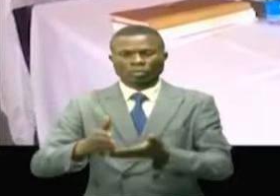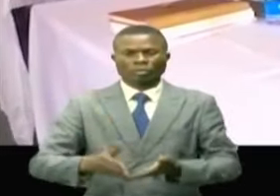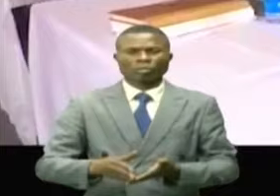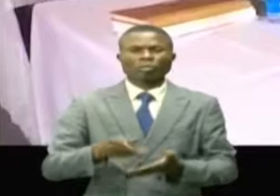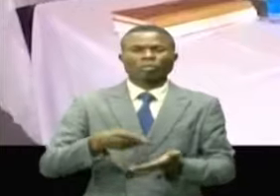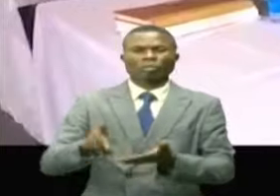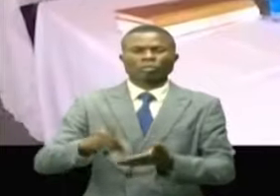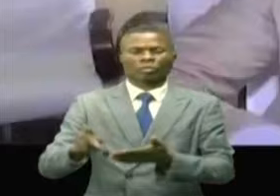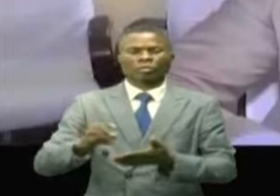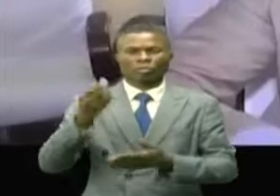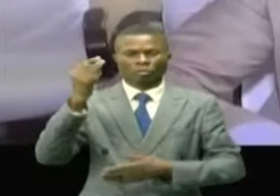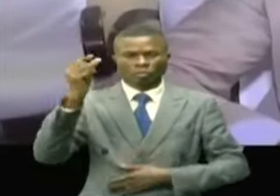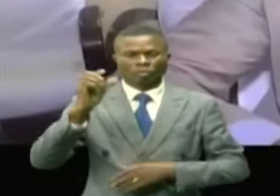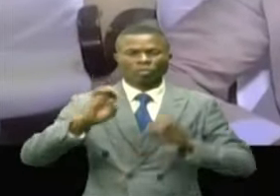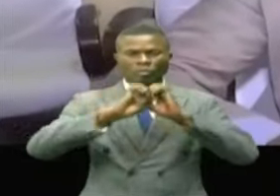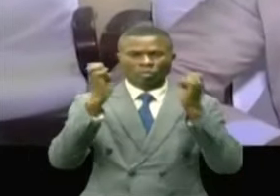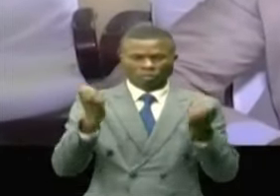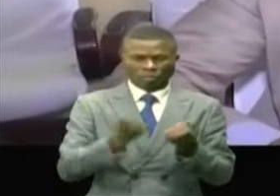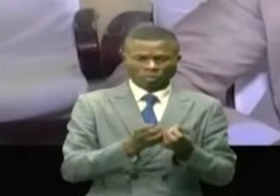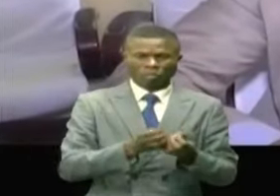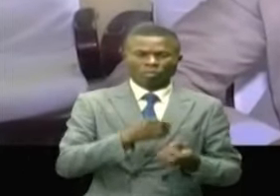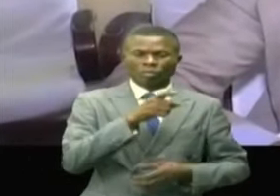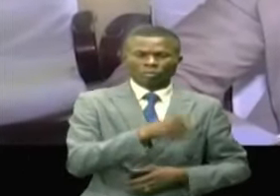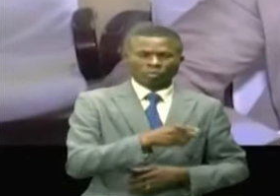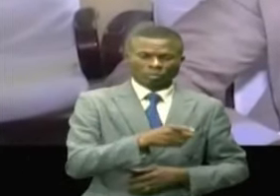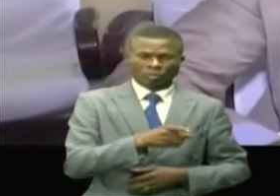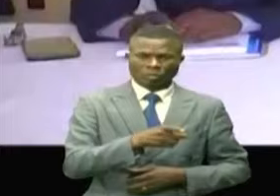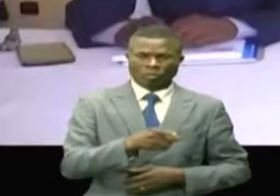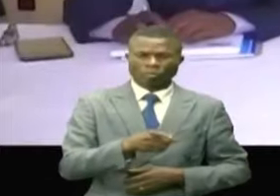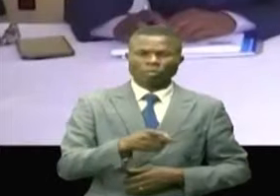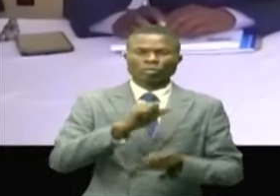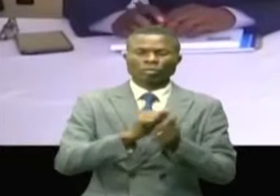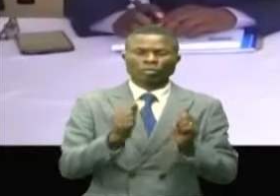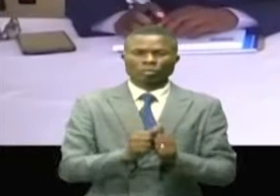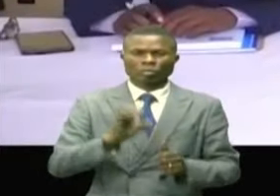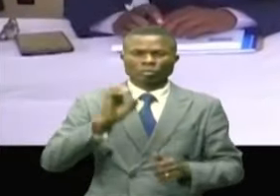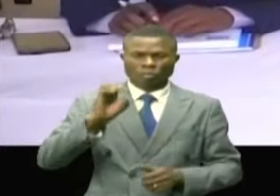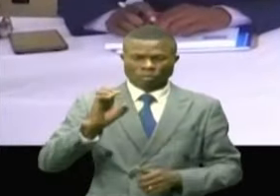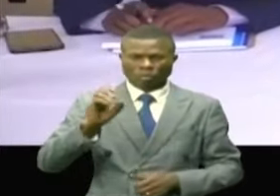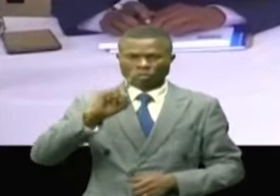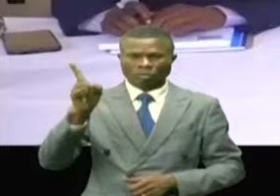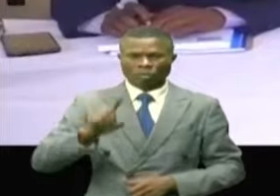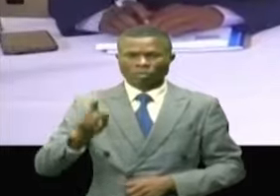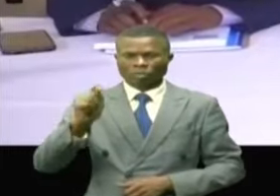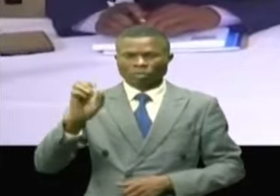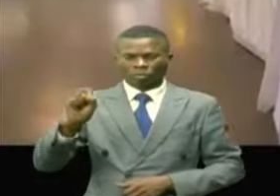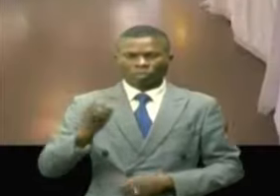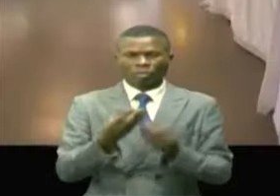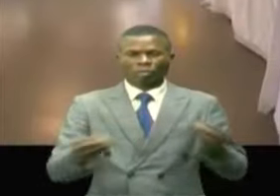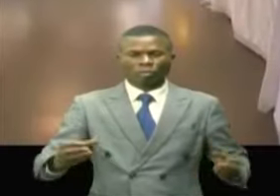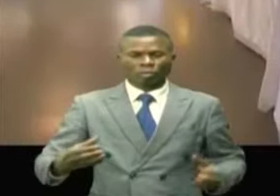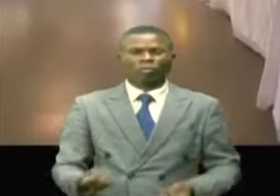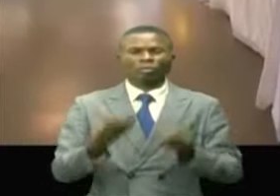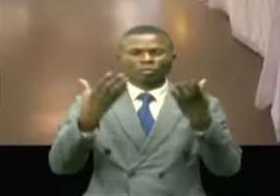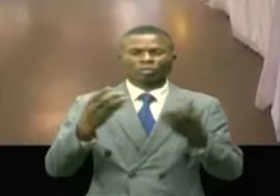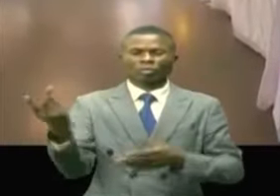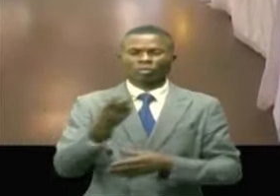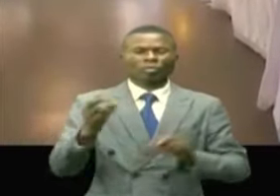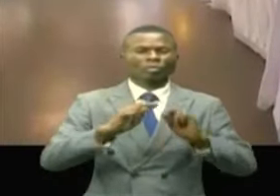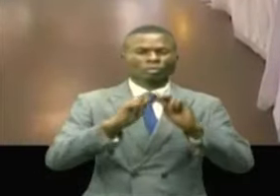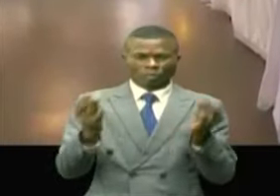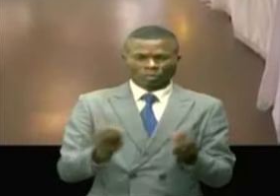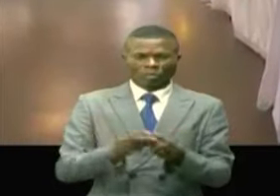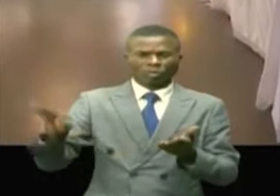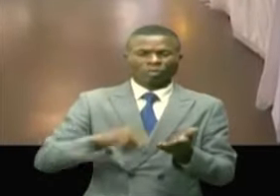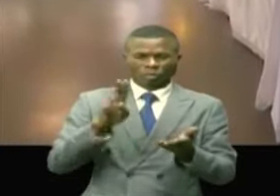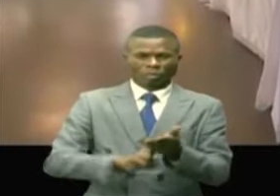minière de l'entreprise divine mining dû aux etd un consensus a été trouvé et toutes les deux parties ont